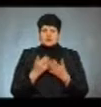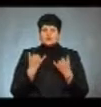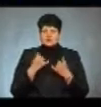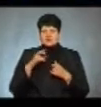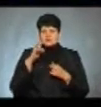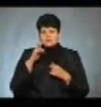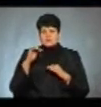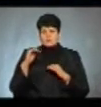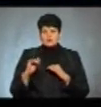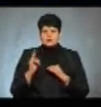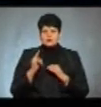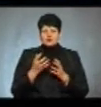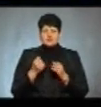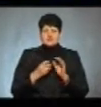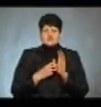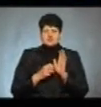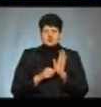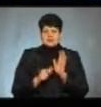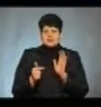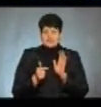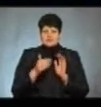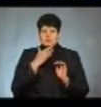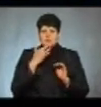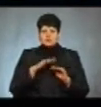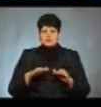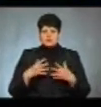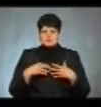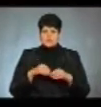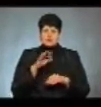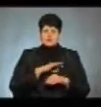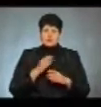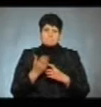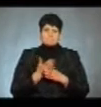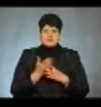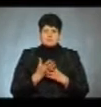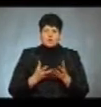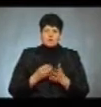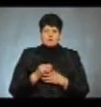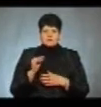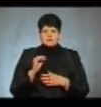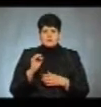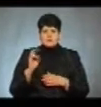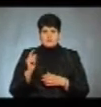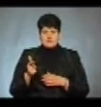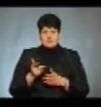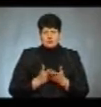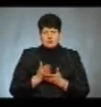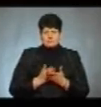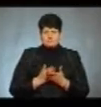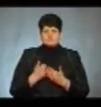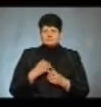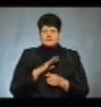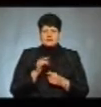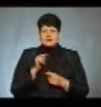наймолодшу дитину отримує 860 гривень. Як багатодітна сім'я, користується пільгами при оплаті комунальних послуг. Ми не та